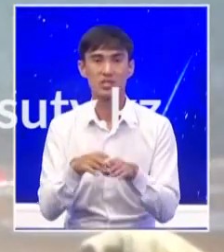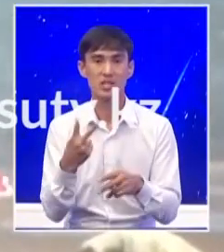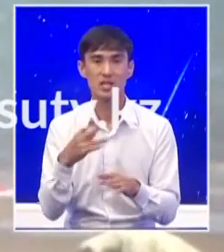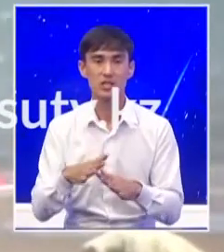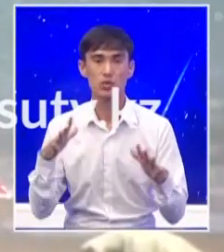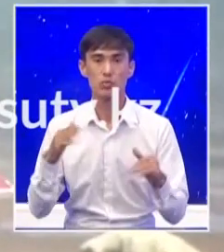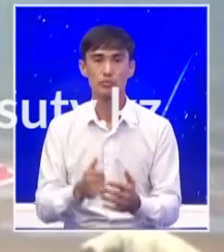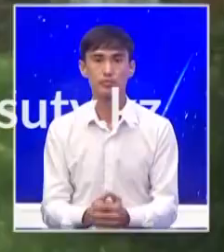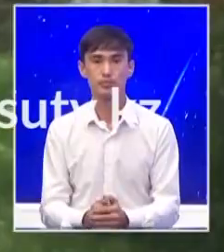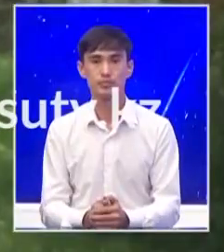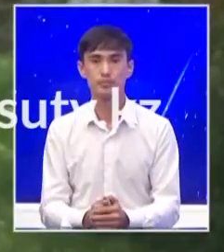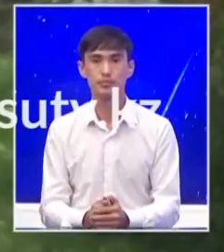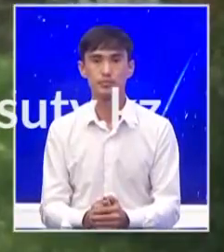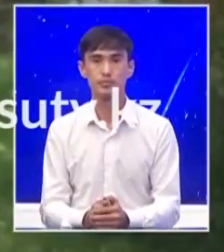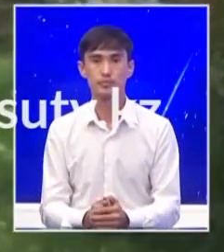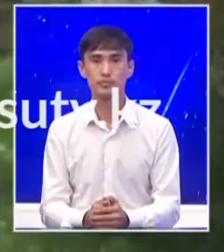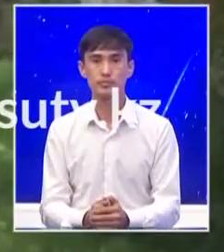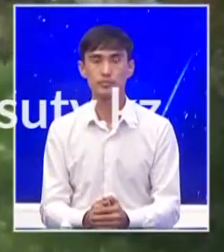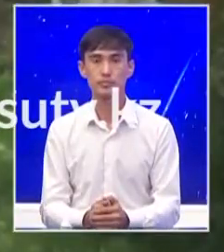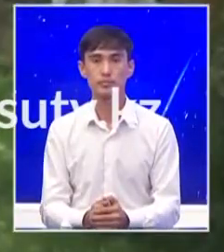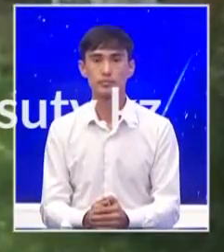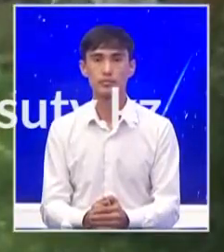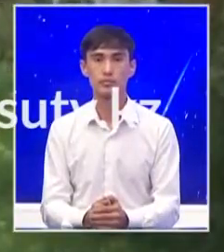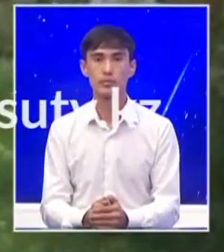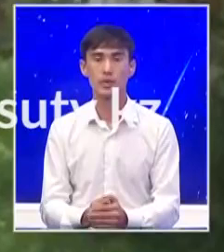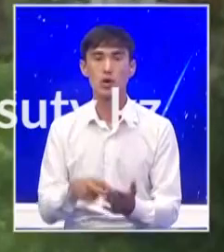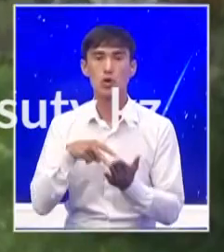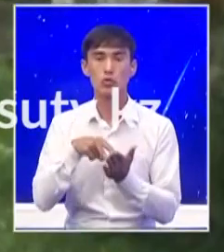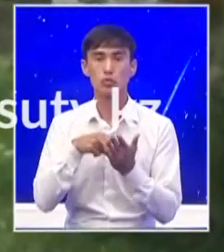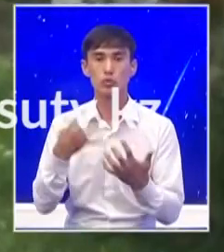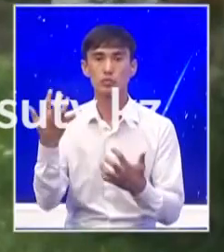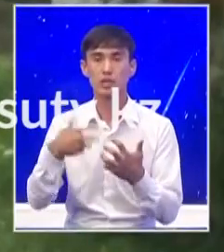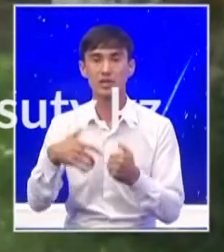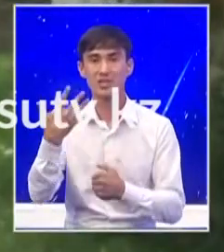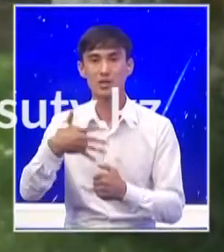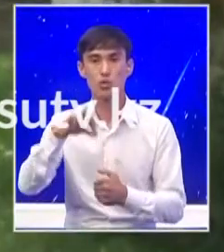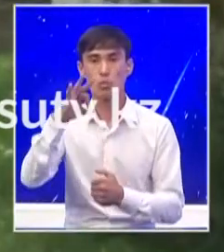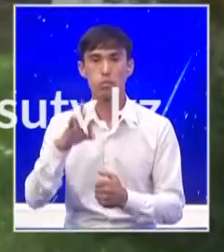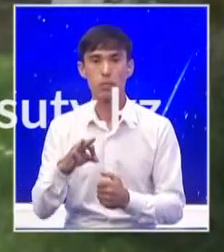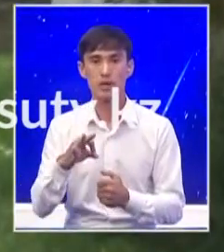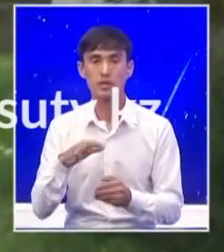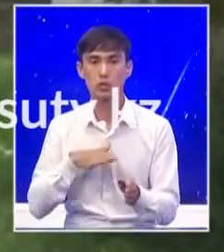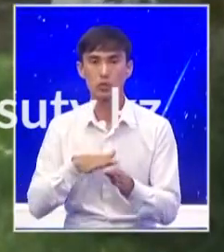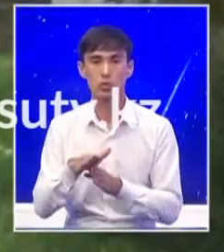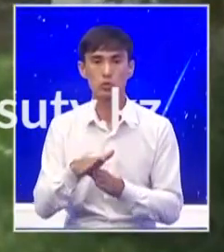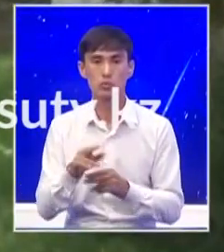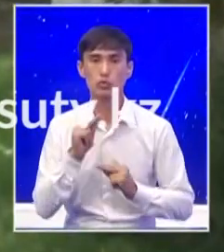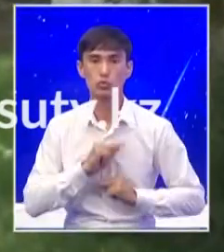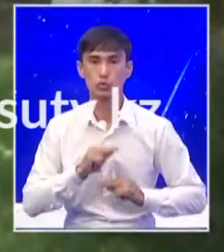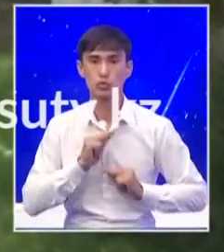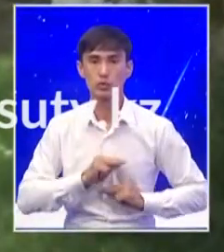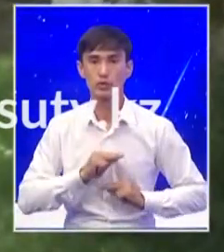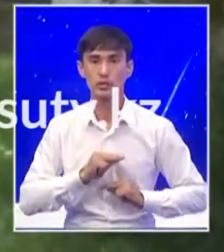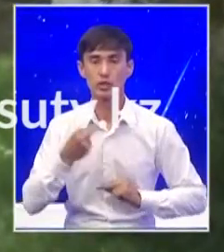көп. Осы соңғы қалу бойынша туризм сандары 50% толықтырумен жұмыс істеп жатырмын